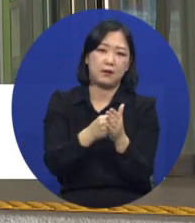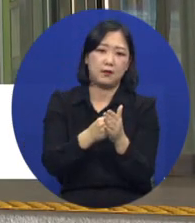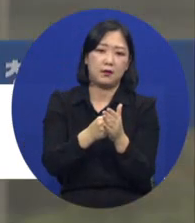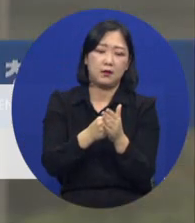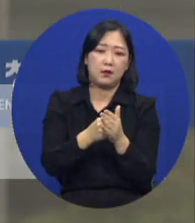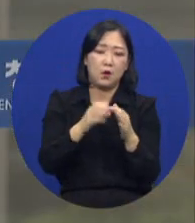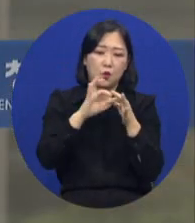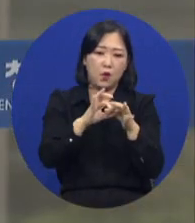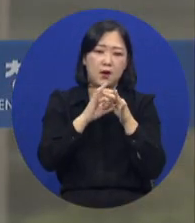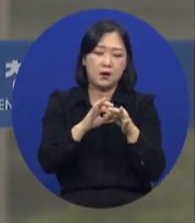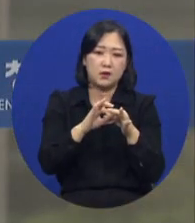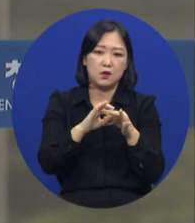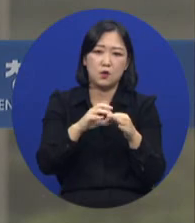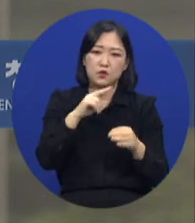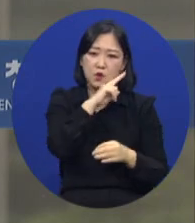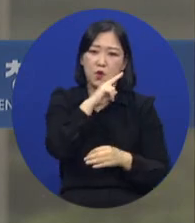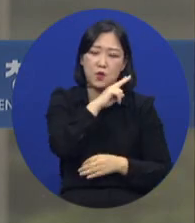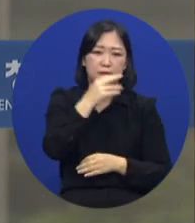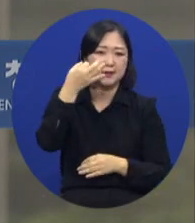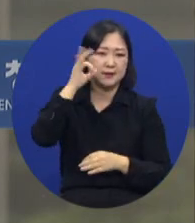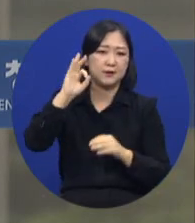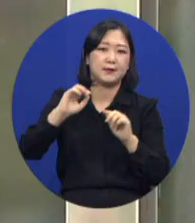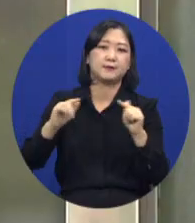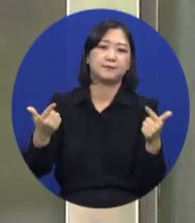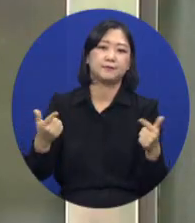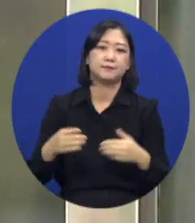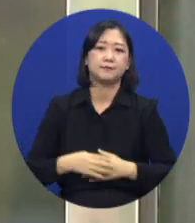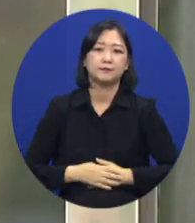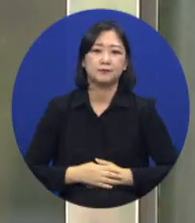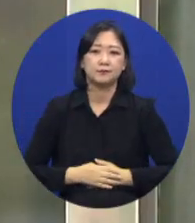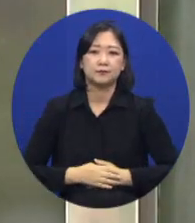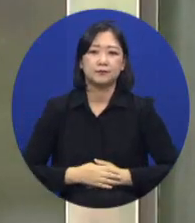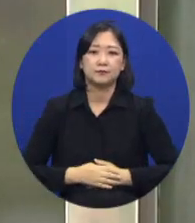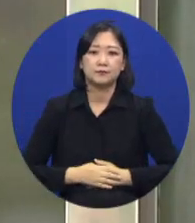A교사는 관련 혐의를 부인하고 있는 것으로 알려졌습니다.